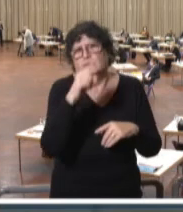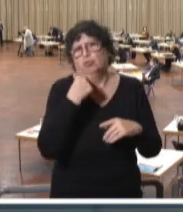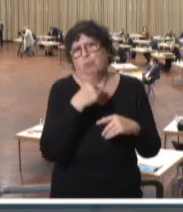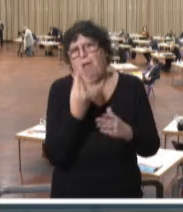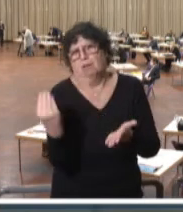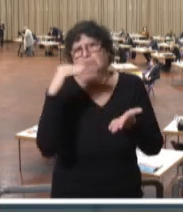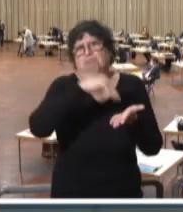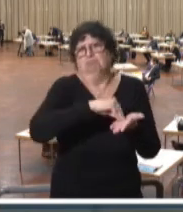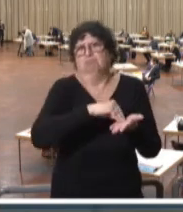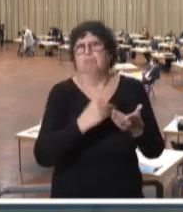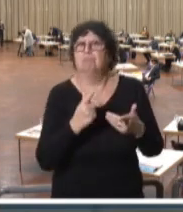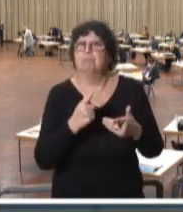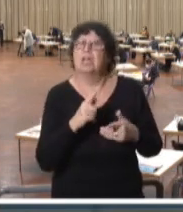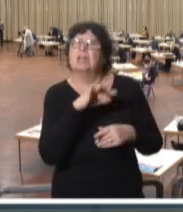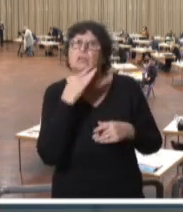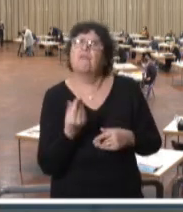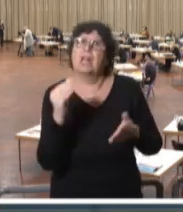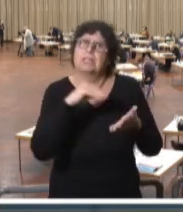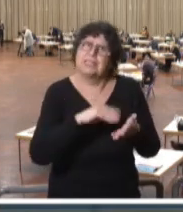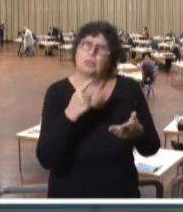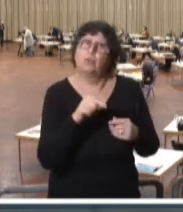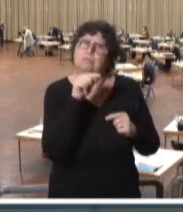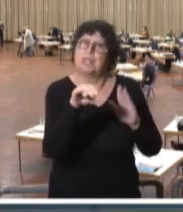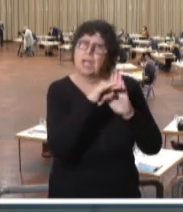beachtet werden. So viel dazu. Wir werden das